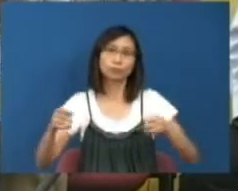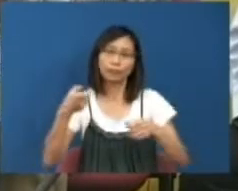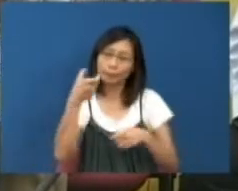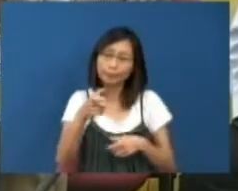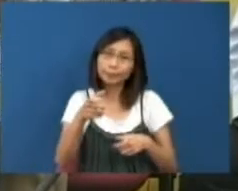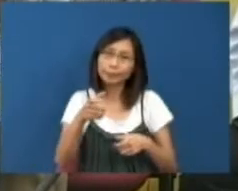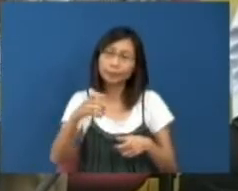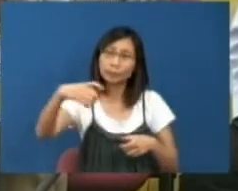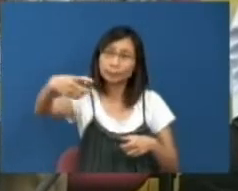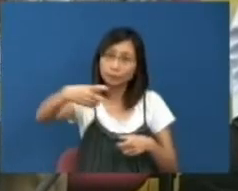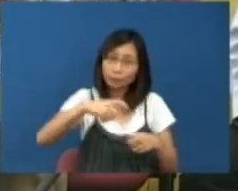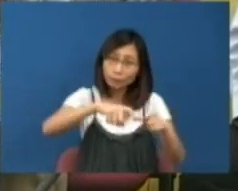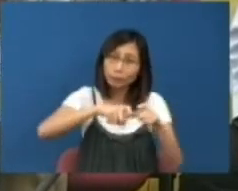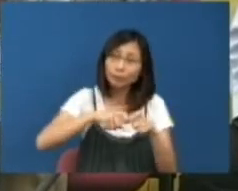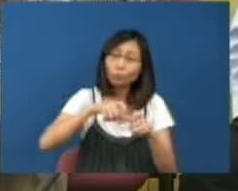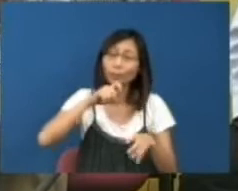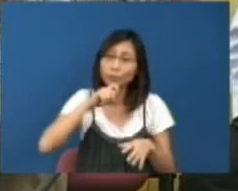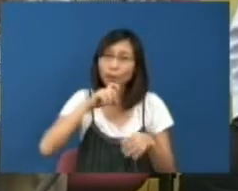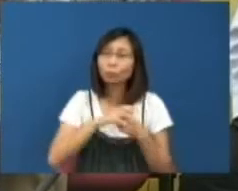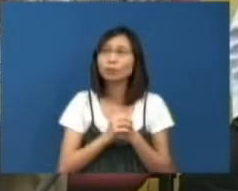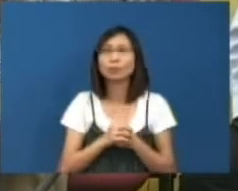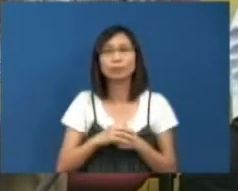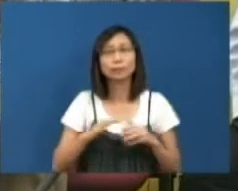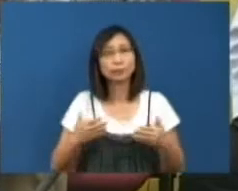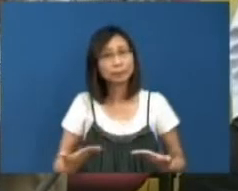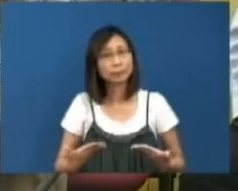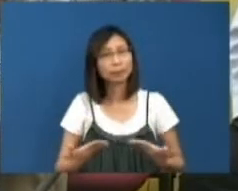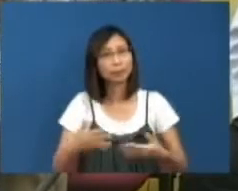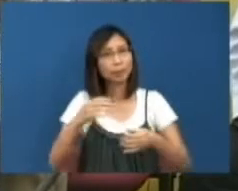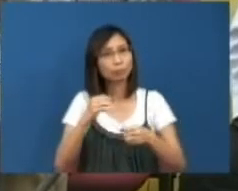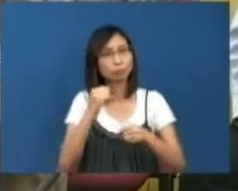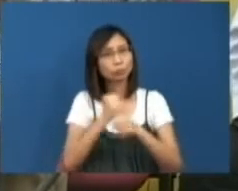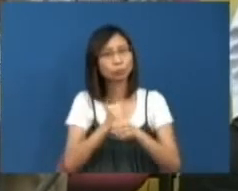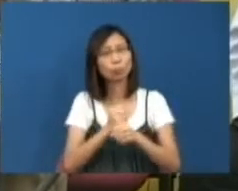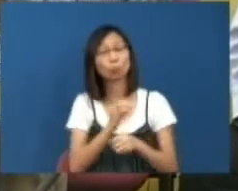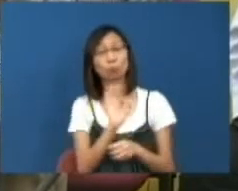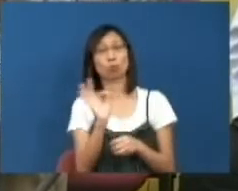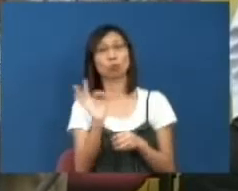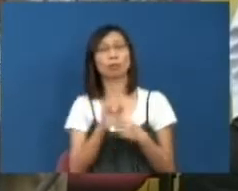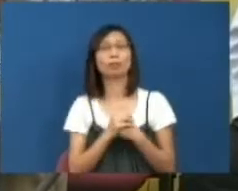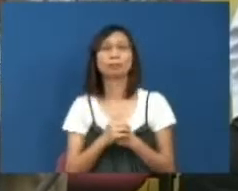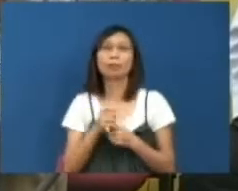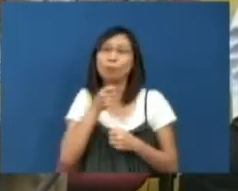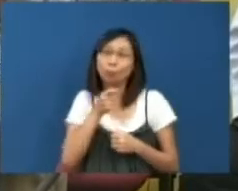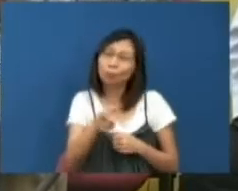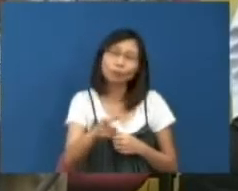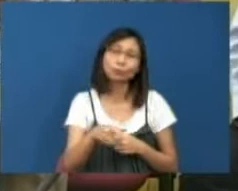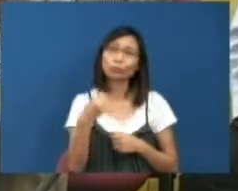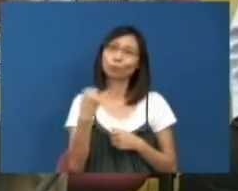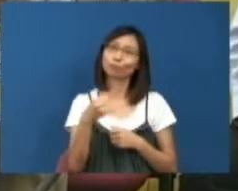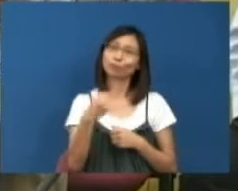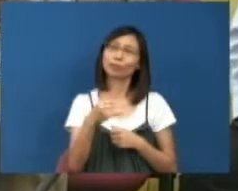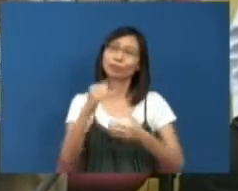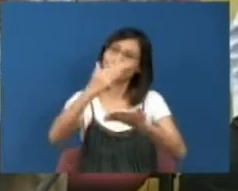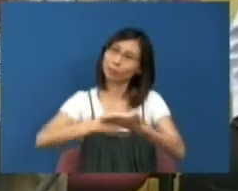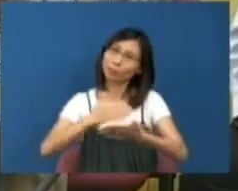咧，就如果而家唔做功夫咧，就永遠咧都唔會話去到呢、這、一個減